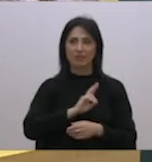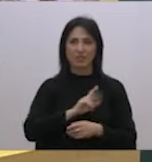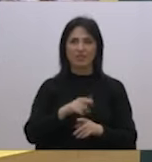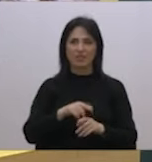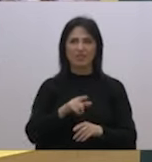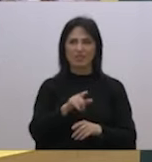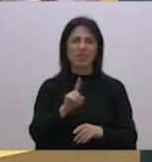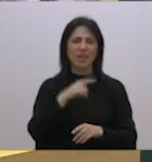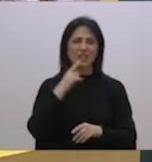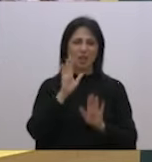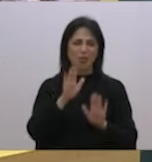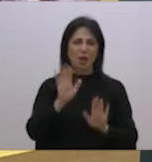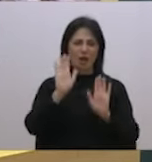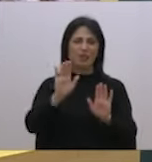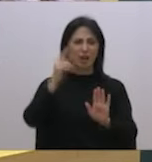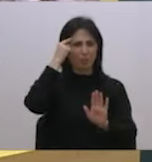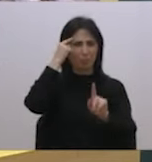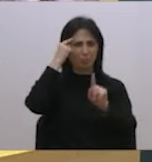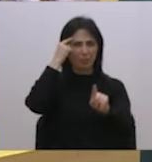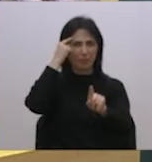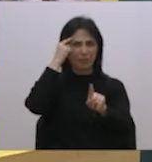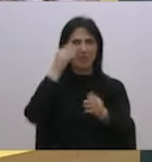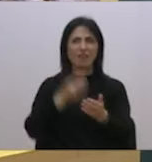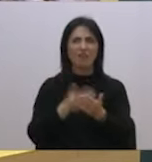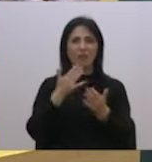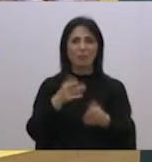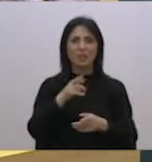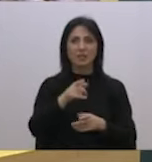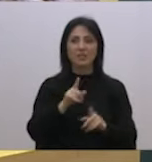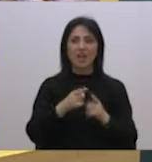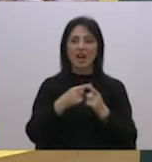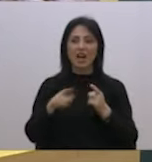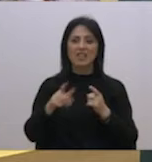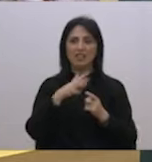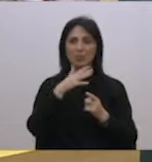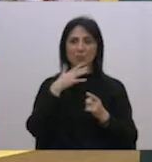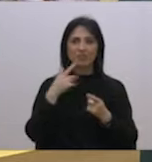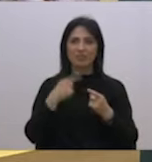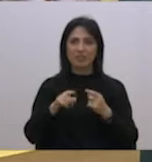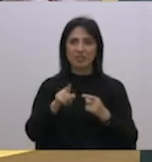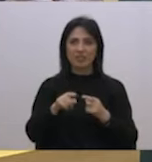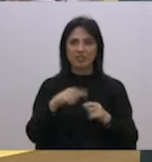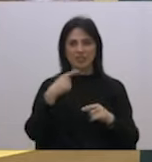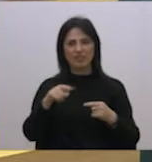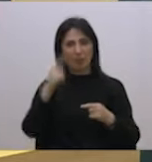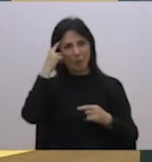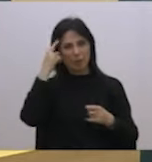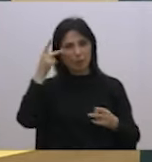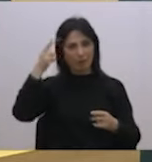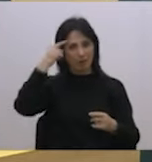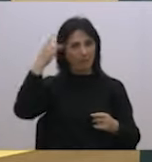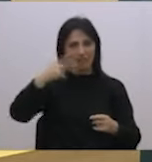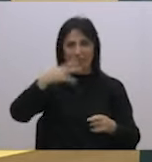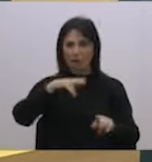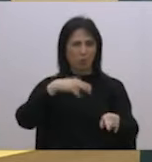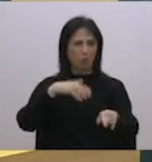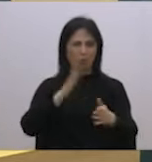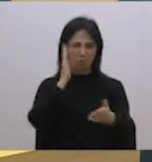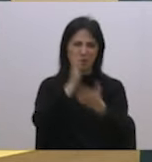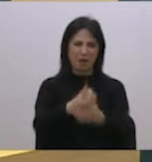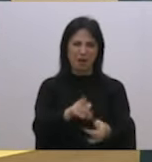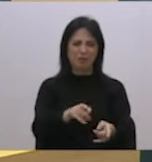dar asta ți-am luat să se picrops. Da, ama sunt de sa doua pasem, imitoare gansu, avid, beuris, gansu, asta m-am vindat, scoas picrop. Mă gândeam.